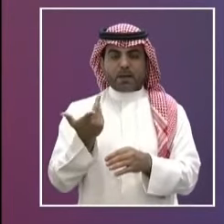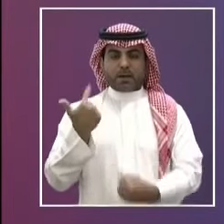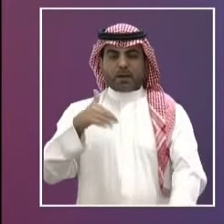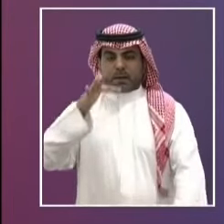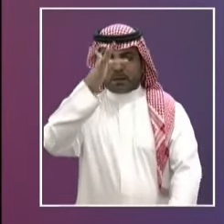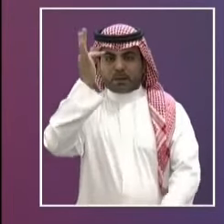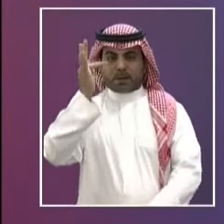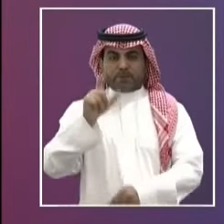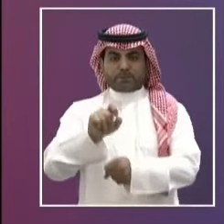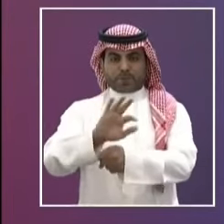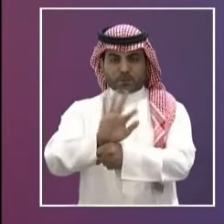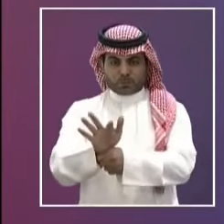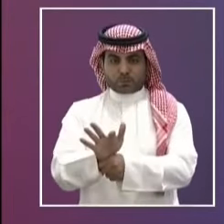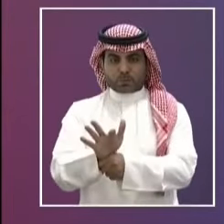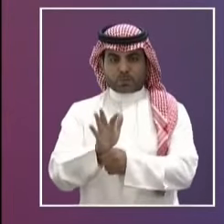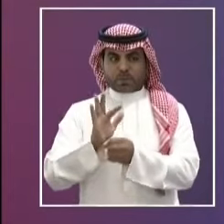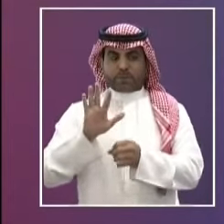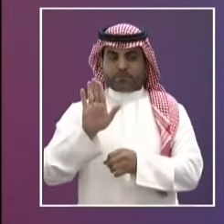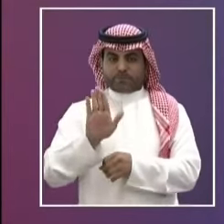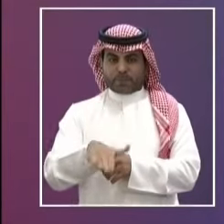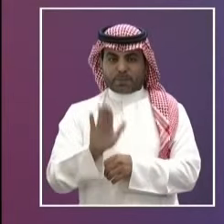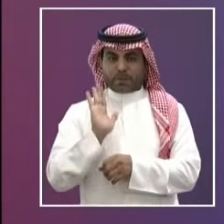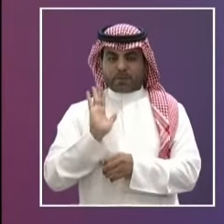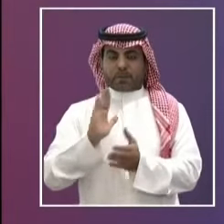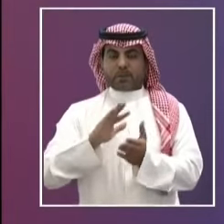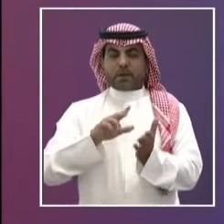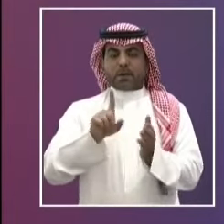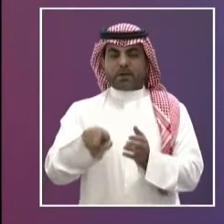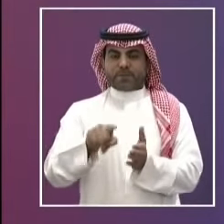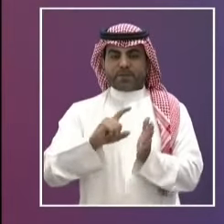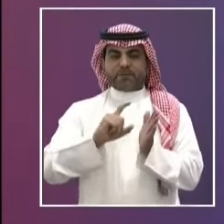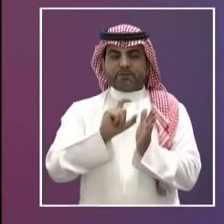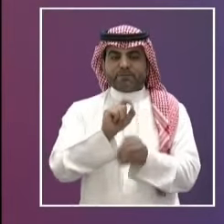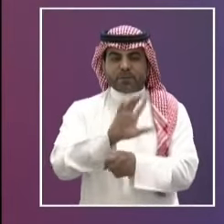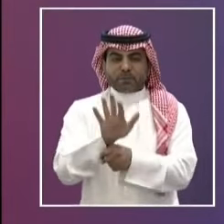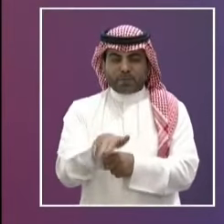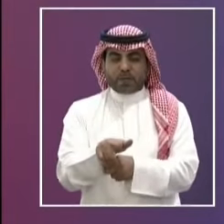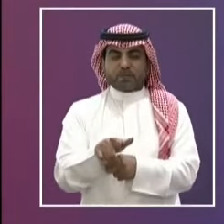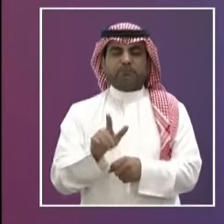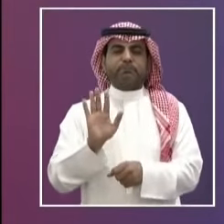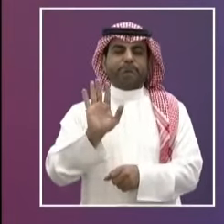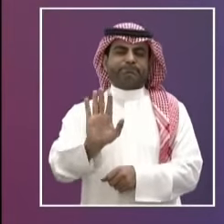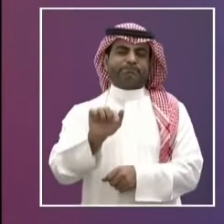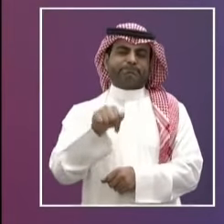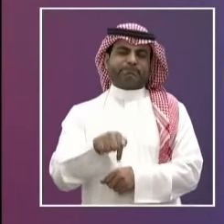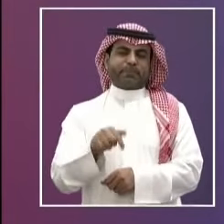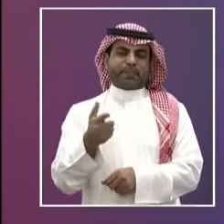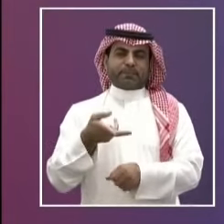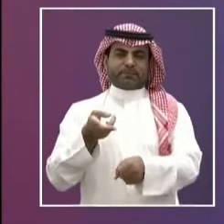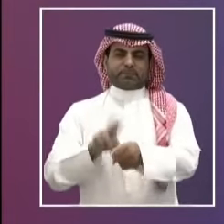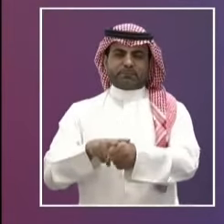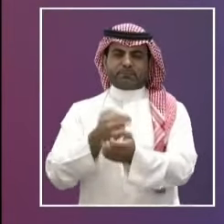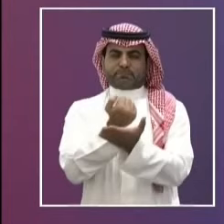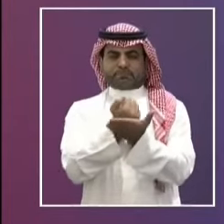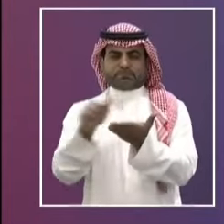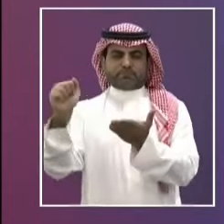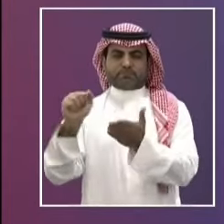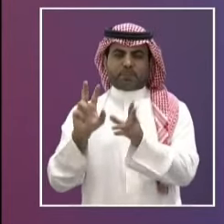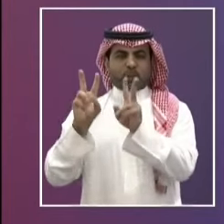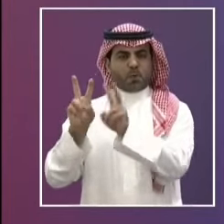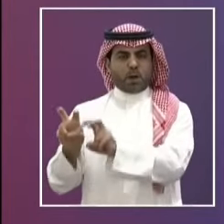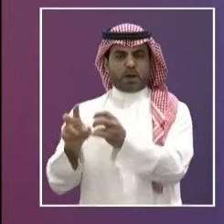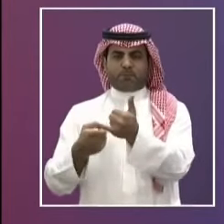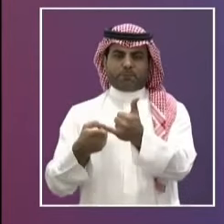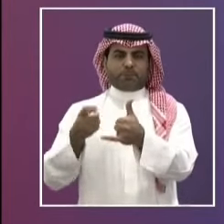يعني الفيروس كورونا المستجد أو كان مخالط، سوف يتم إلغاء التصريح هذا